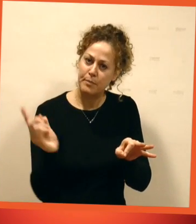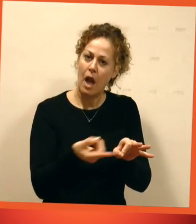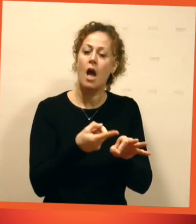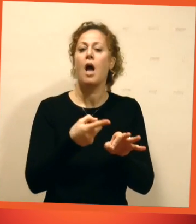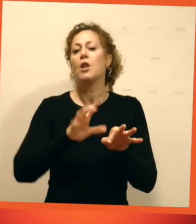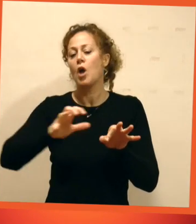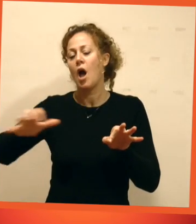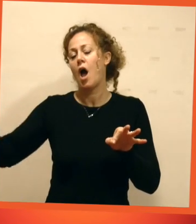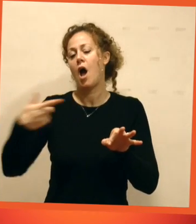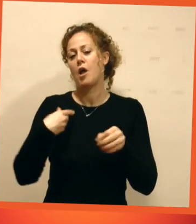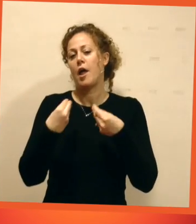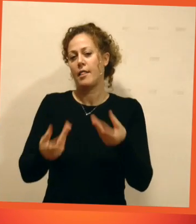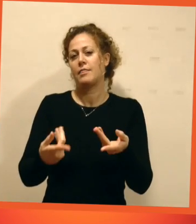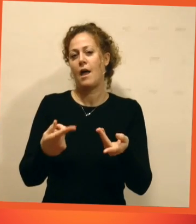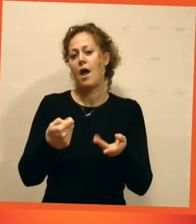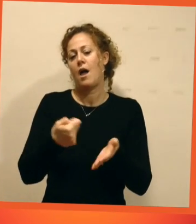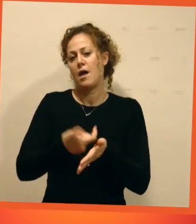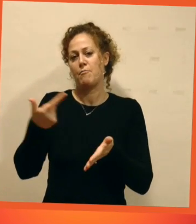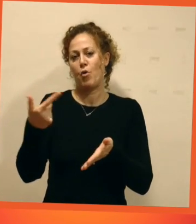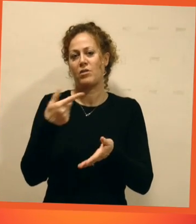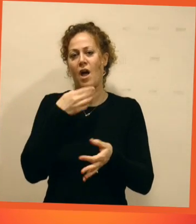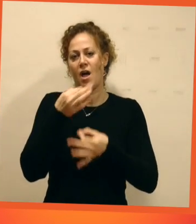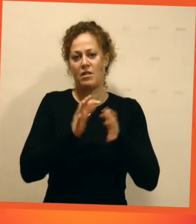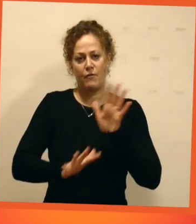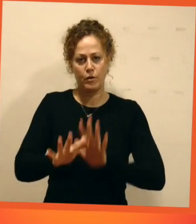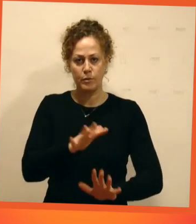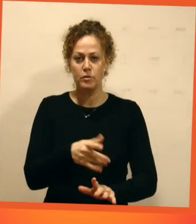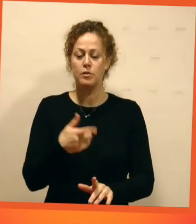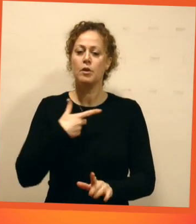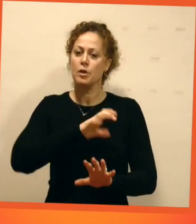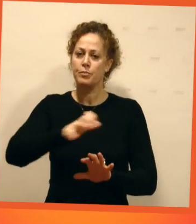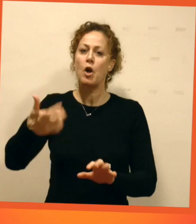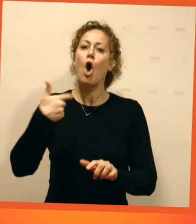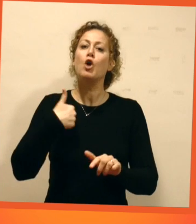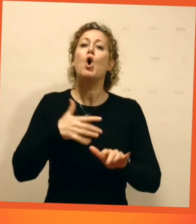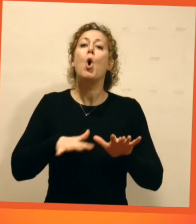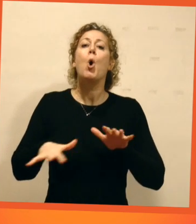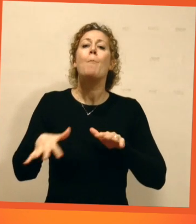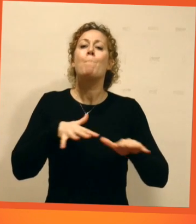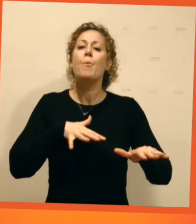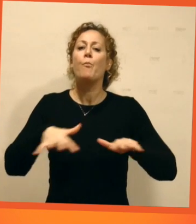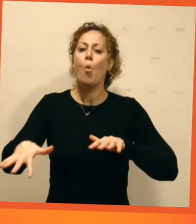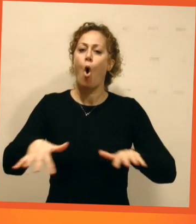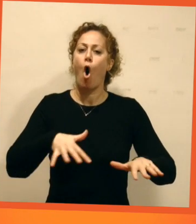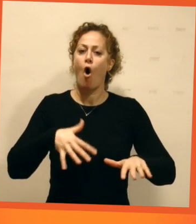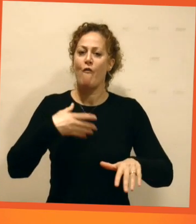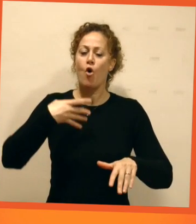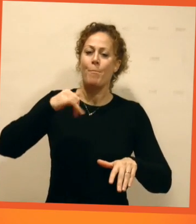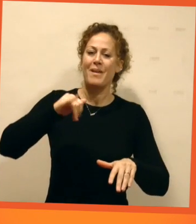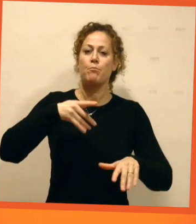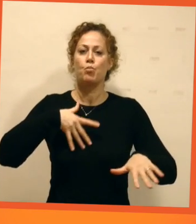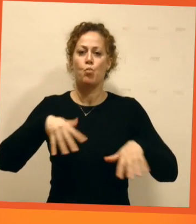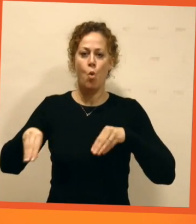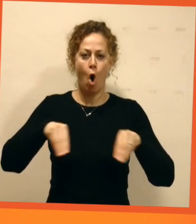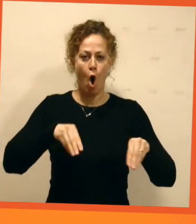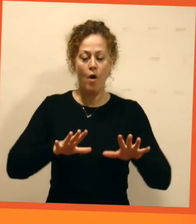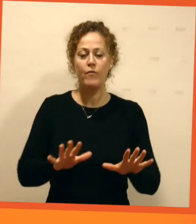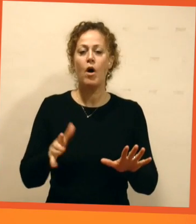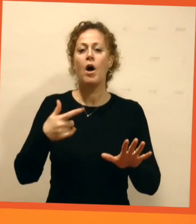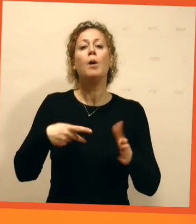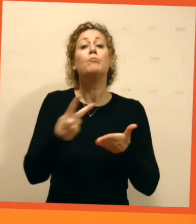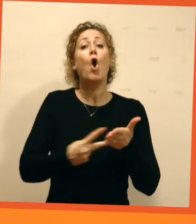Questo è il progetto Circolando. Il Mi Muovo è un progetto prettamente scolastico, che fa in modo di far